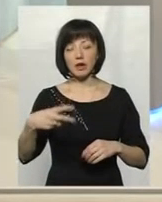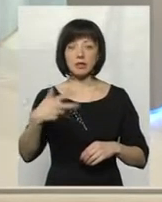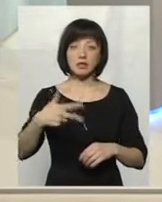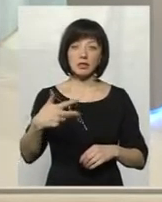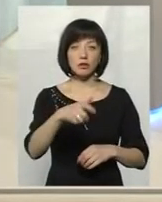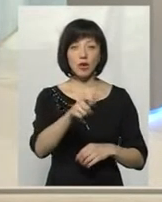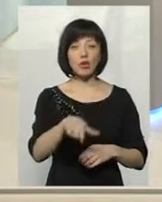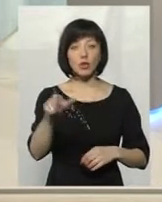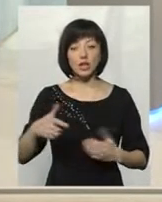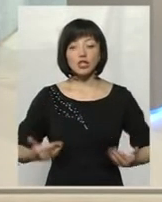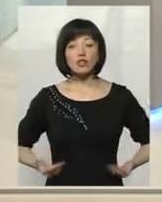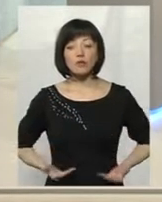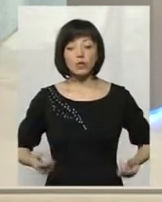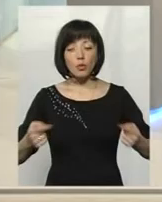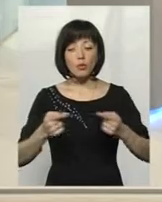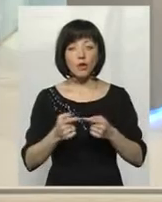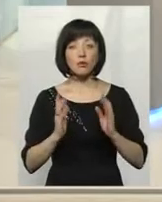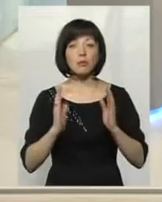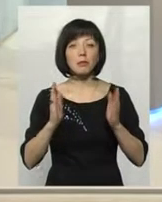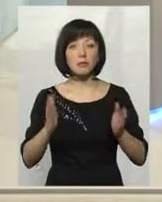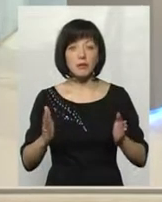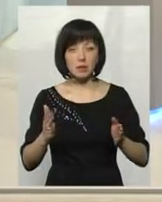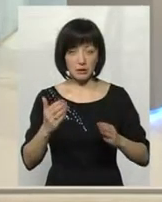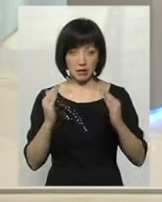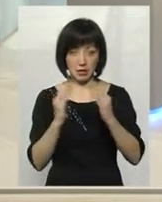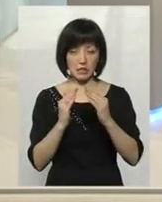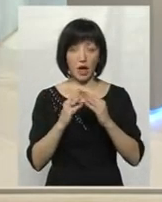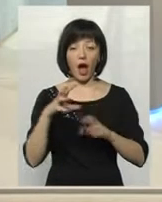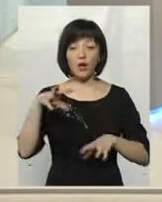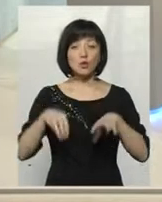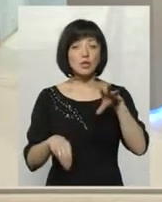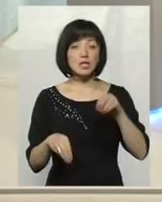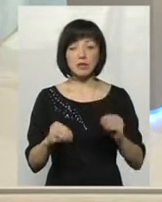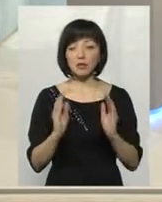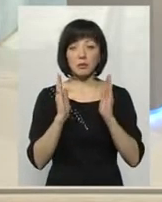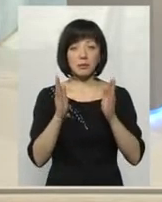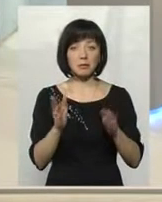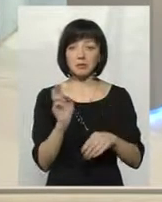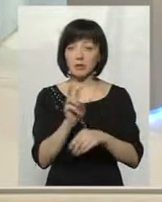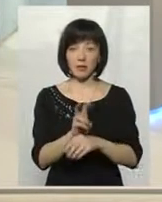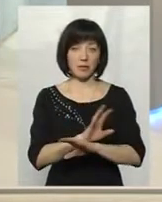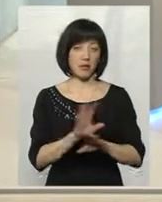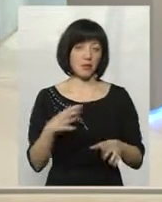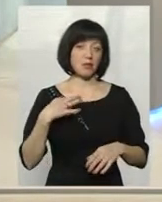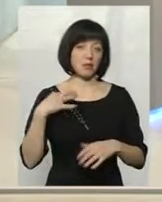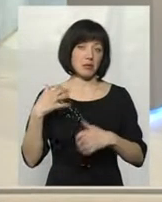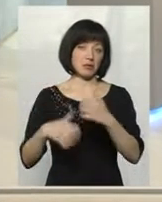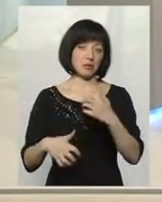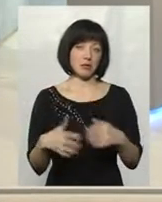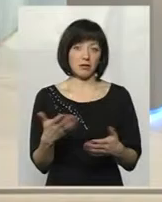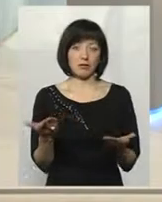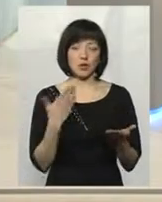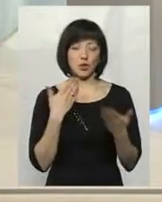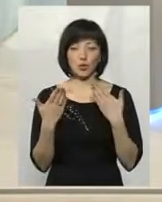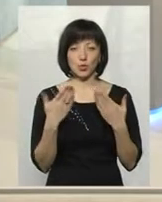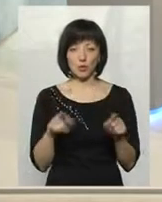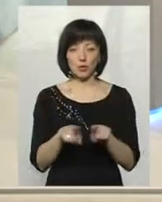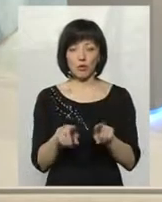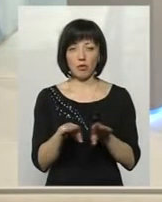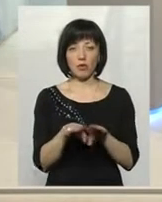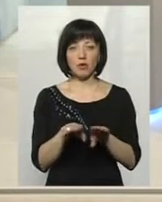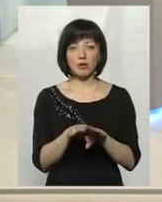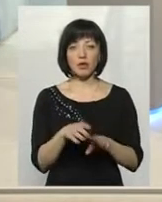30 людей, які живуть в конкретному під'їзді. А з сусіднього під'їзду не прийдуть, тому що нібито це їх не стосується. І тому,